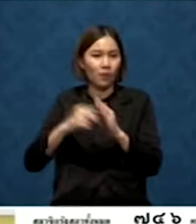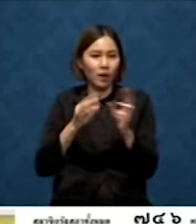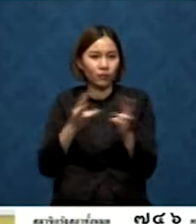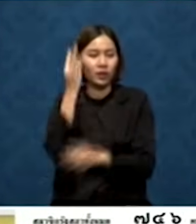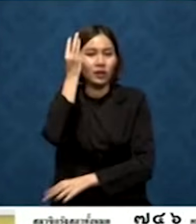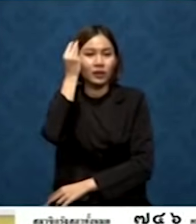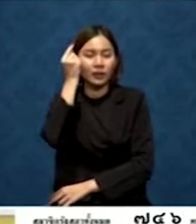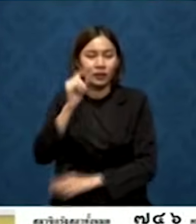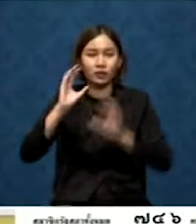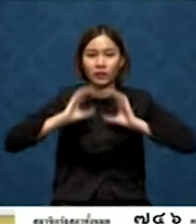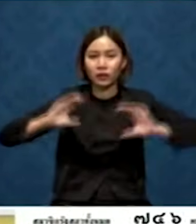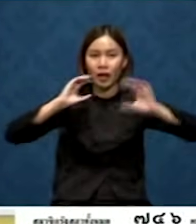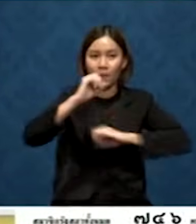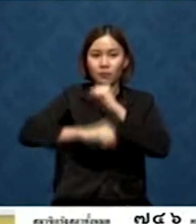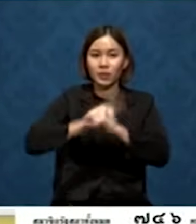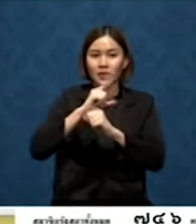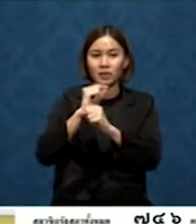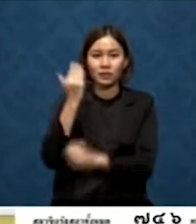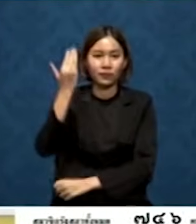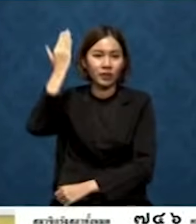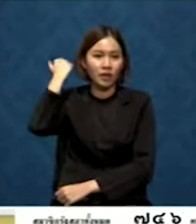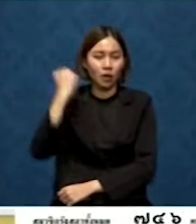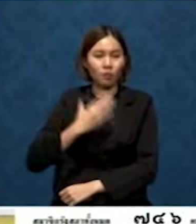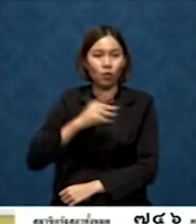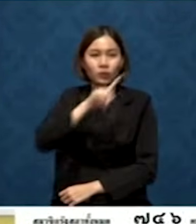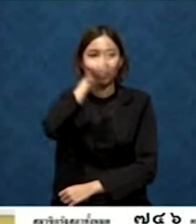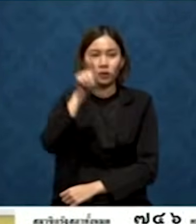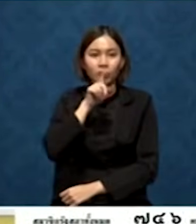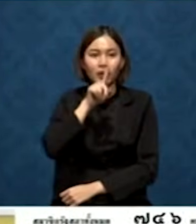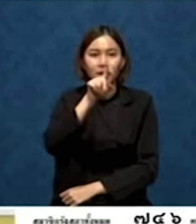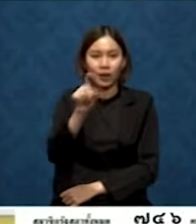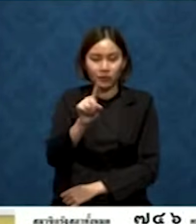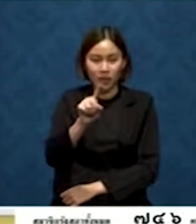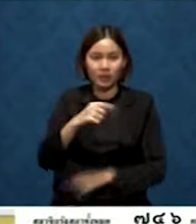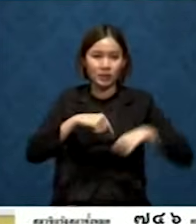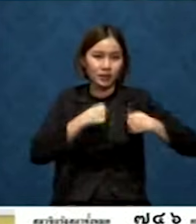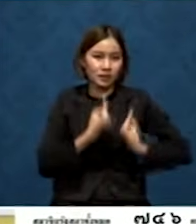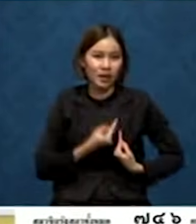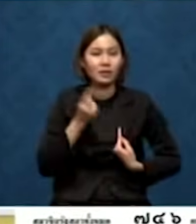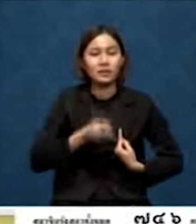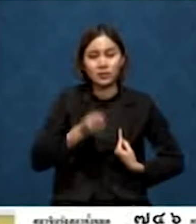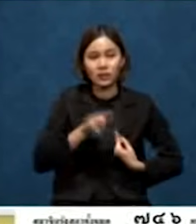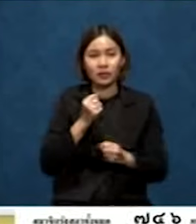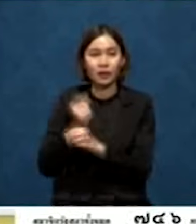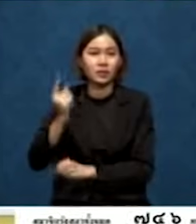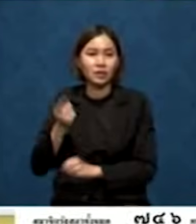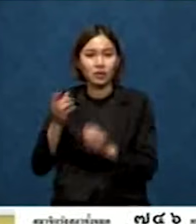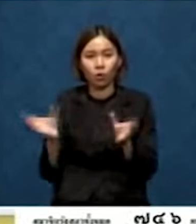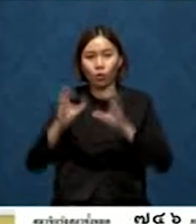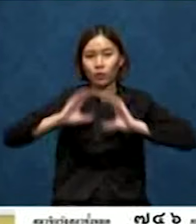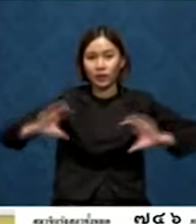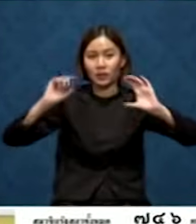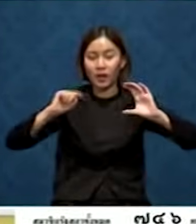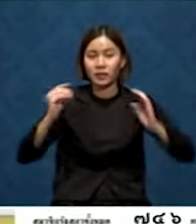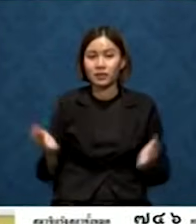จากรัฐบาลเมื่อ 20กว่าปีที่แล้วผมก็ต้องตั้งคำถามต่อครับถึงความจริงใจและความจริงจังของรัฐบาลนี้ในการ